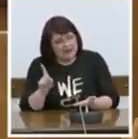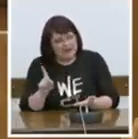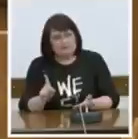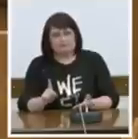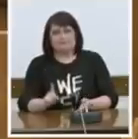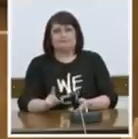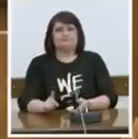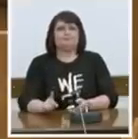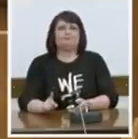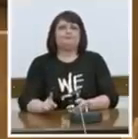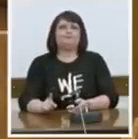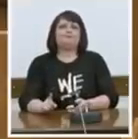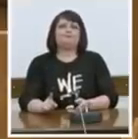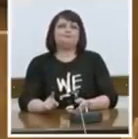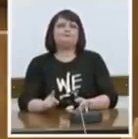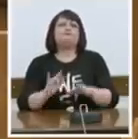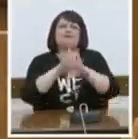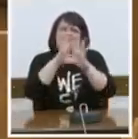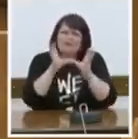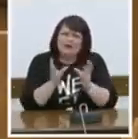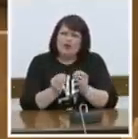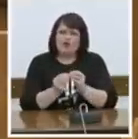εναντίον των πάσης φύσεως